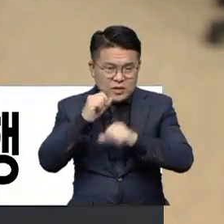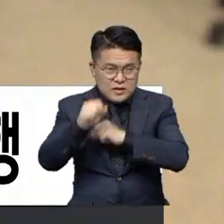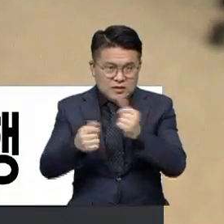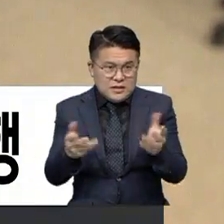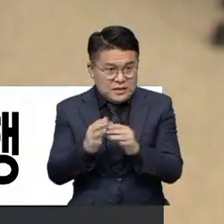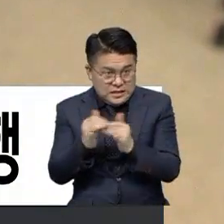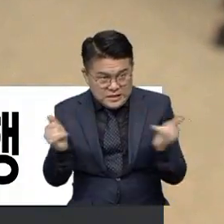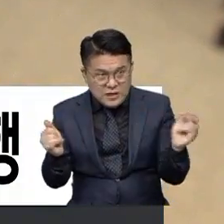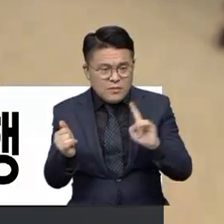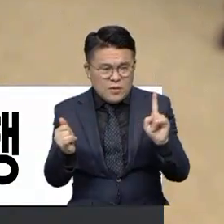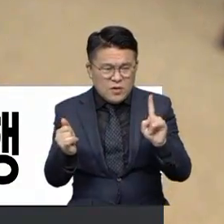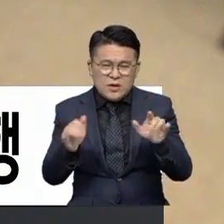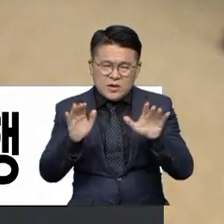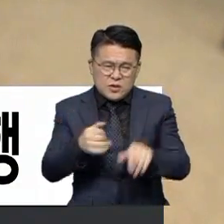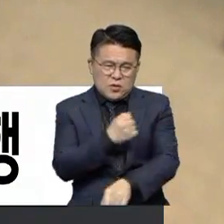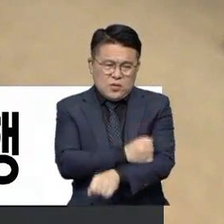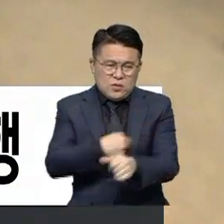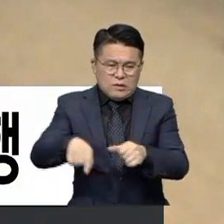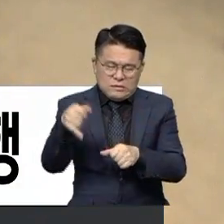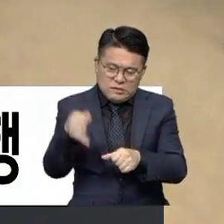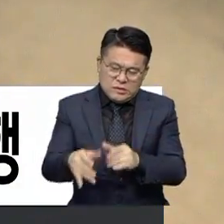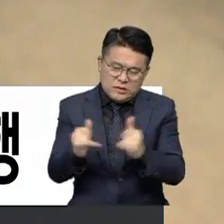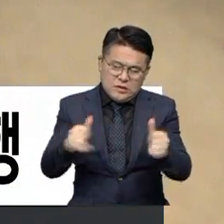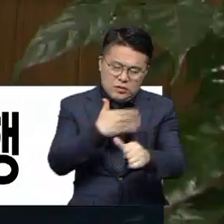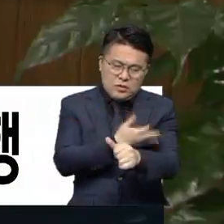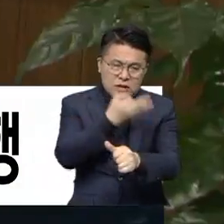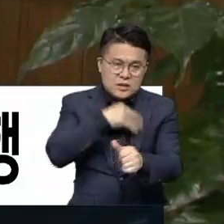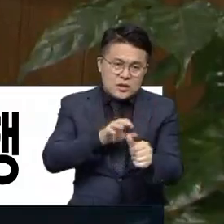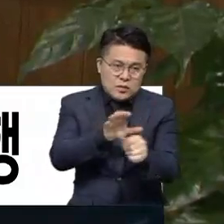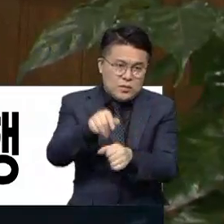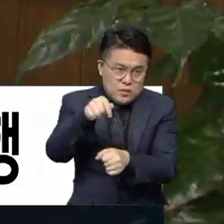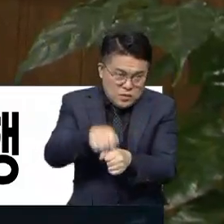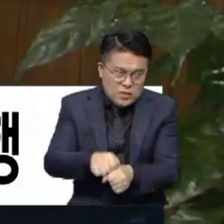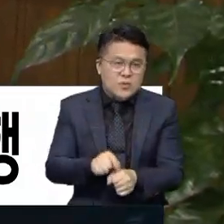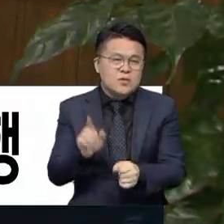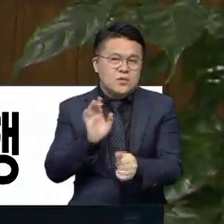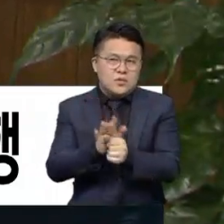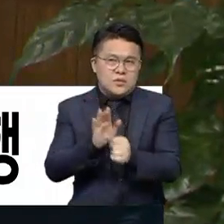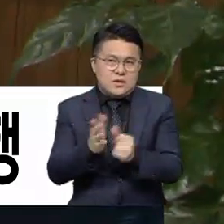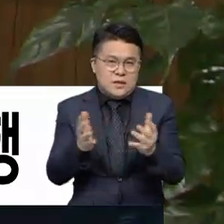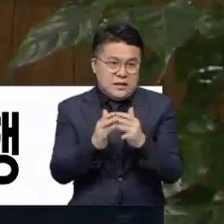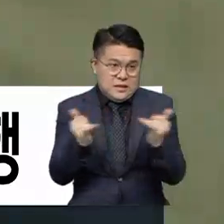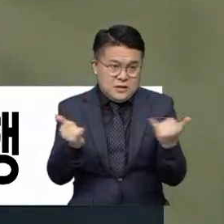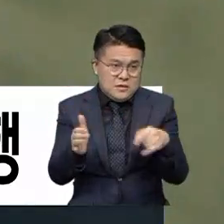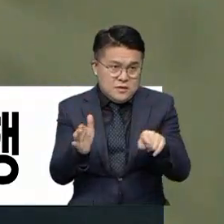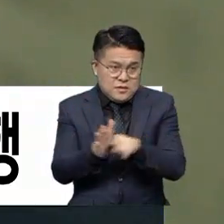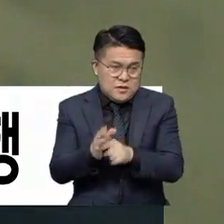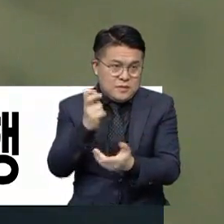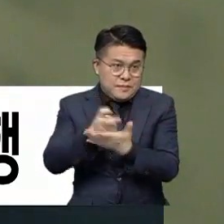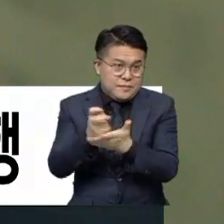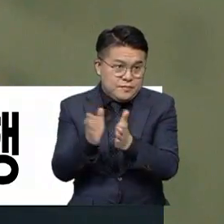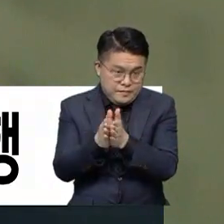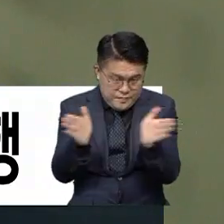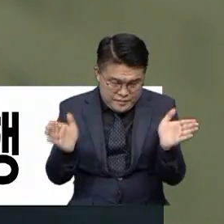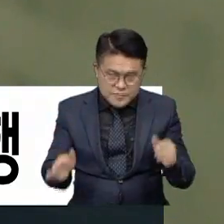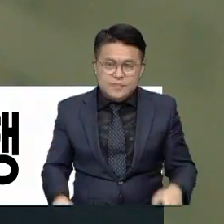프리랜서와 같은 취약 노동자의 권익 보호를 위해 제정한 일하는 시민을 위한 조례의 시행에